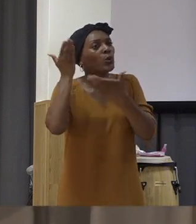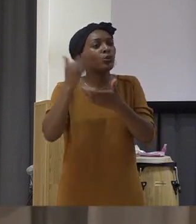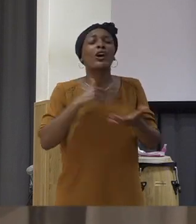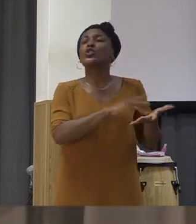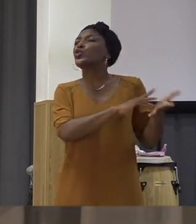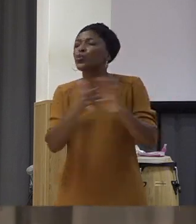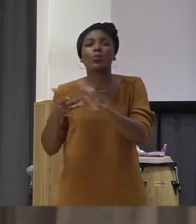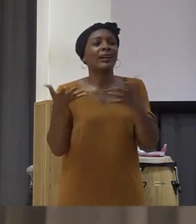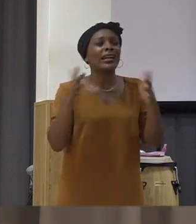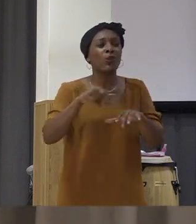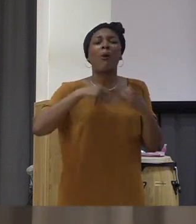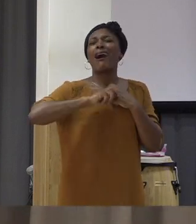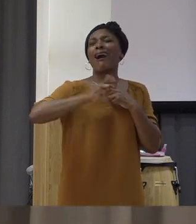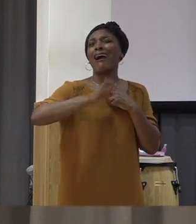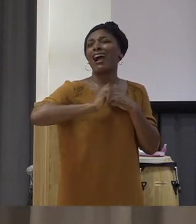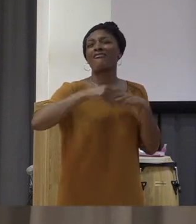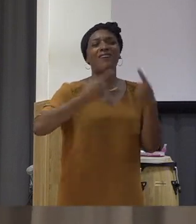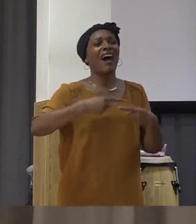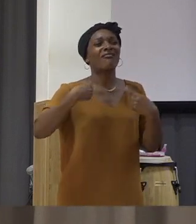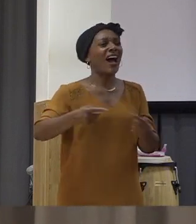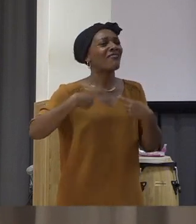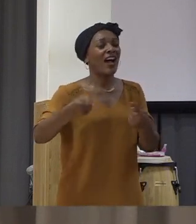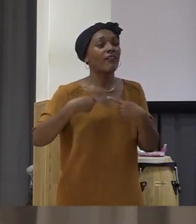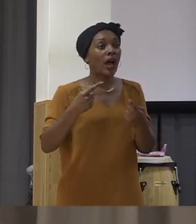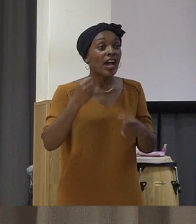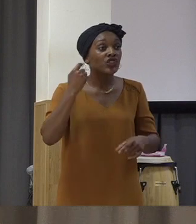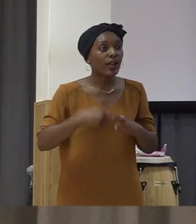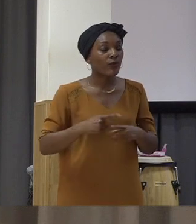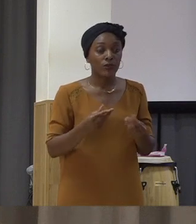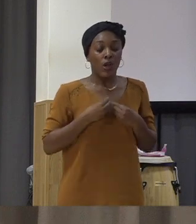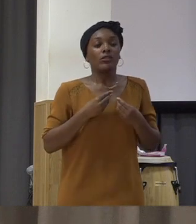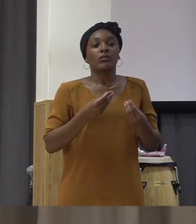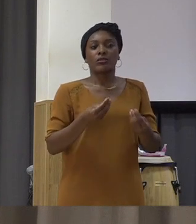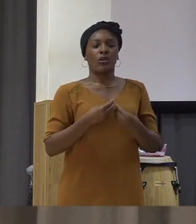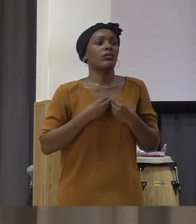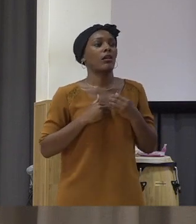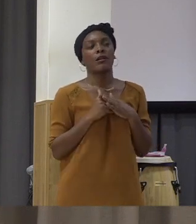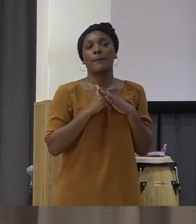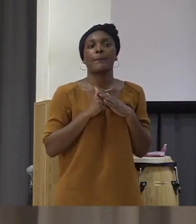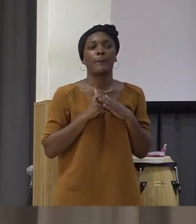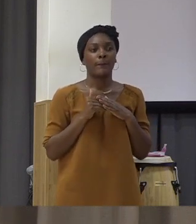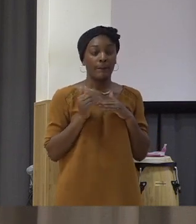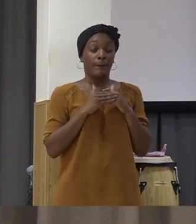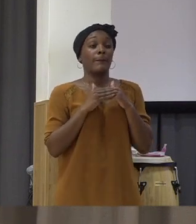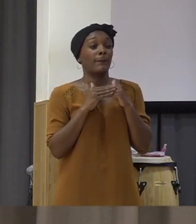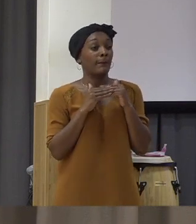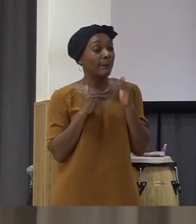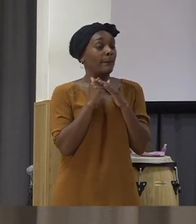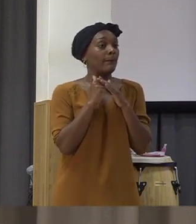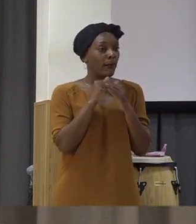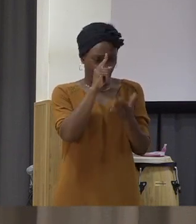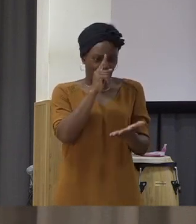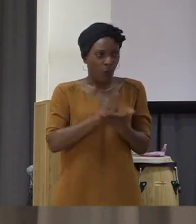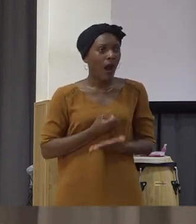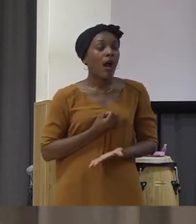les réunions. Et chacune des réunions produisait son effet dans ma vie. Ma foi était